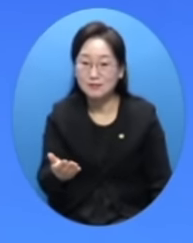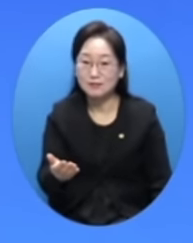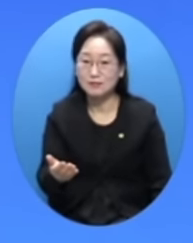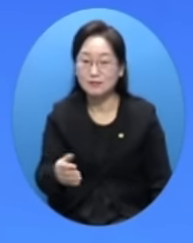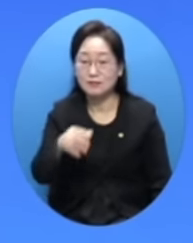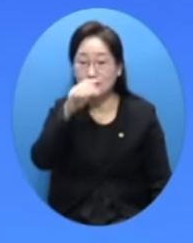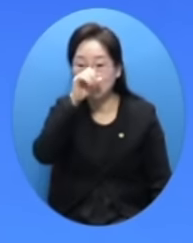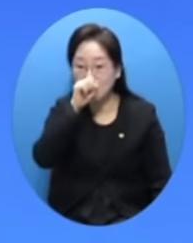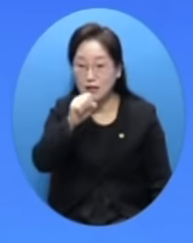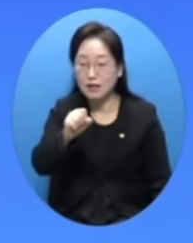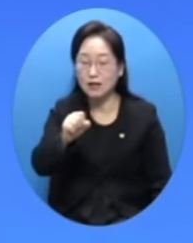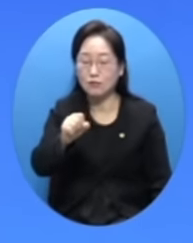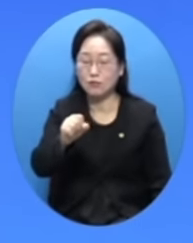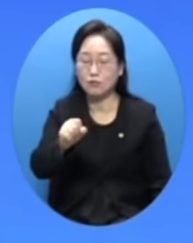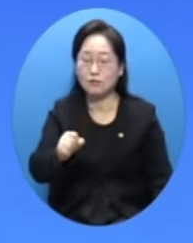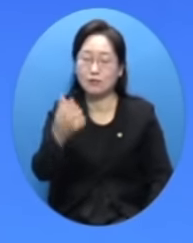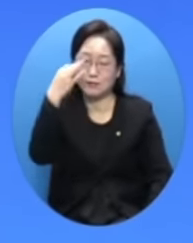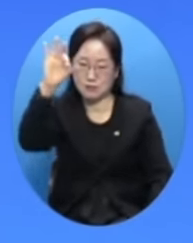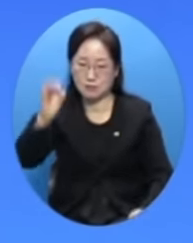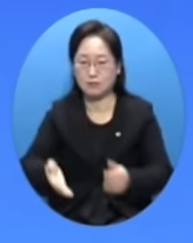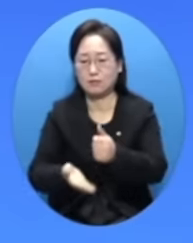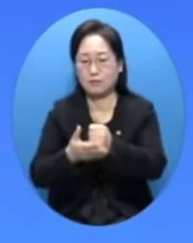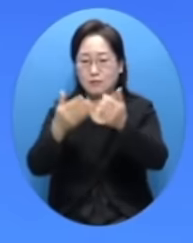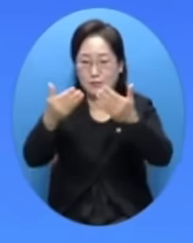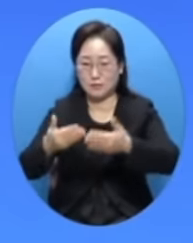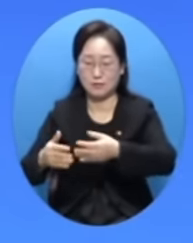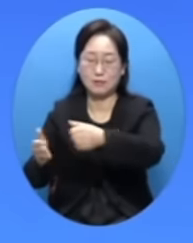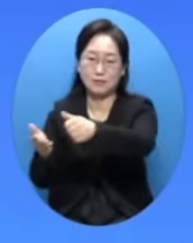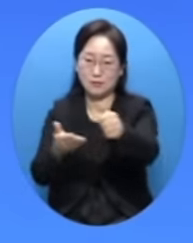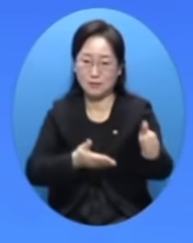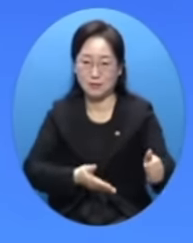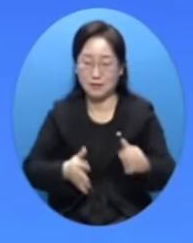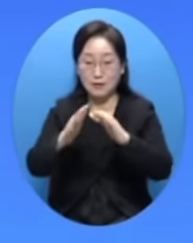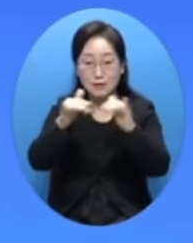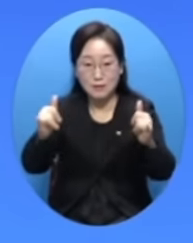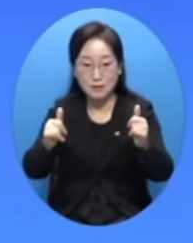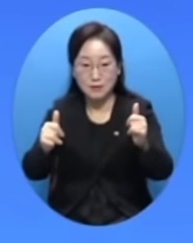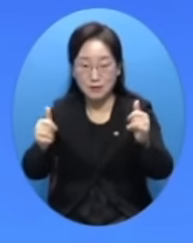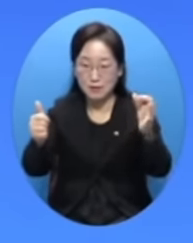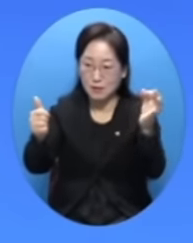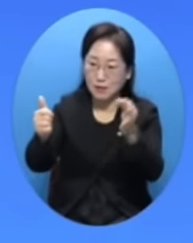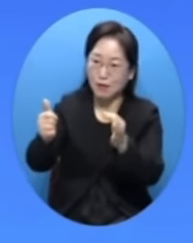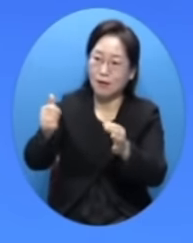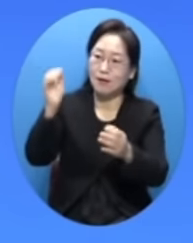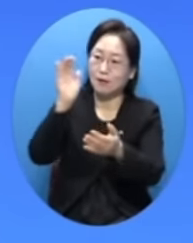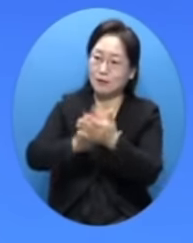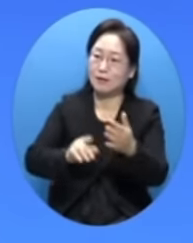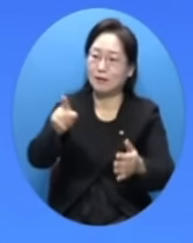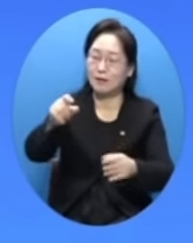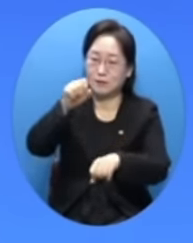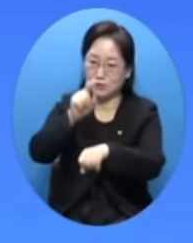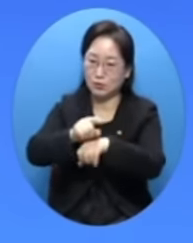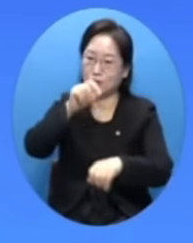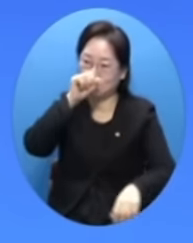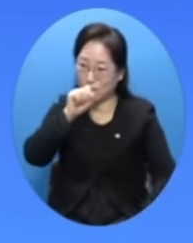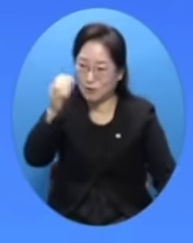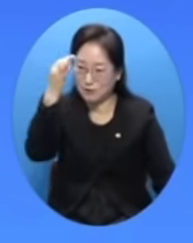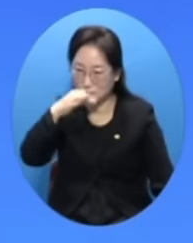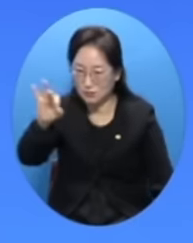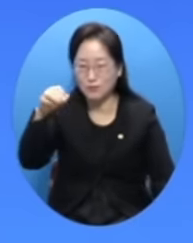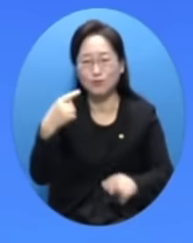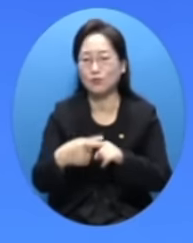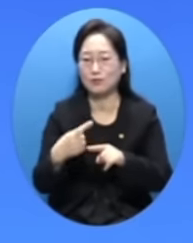착하고라는 인정을 받아야 됩니다 아멘 그래야 사람들 앞에서도 야 저 사람은 선한 성품을 가진 사람이다 인정을 받게